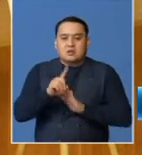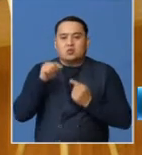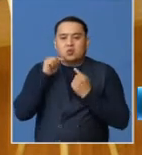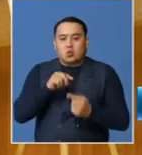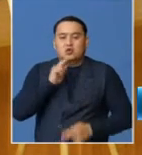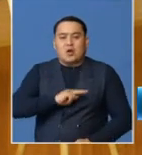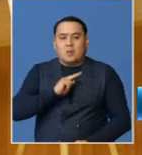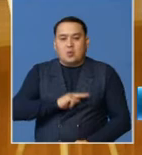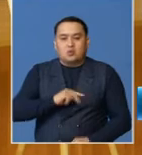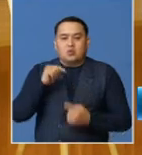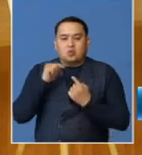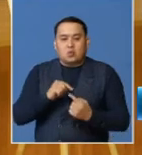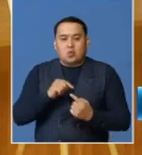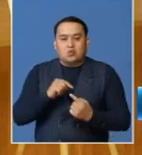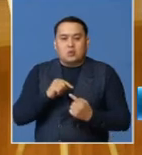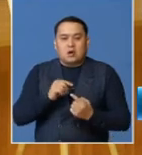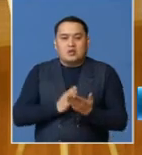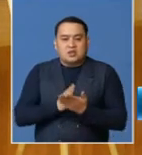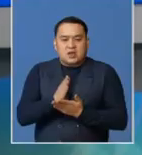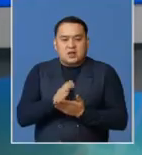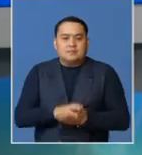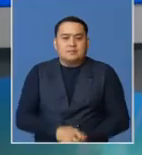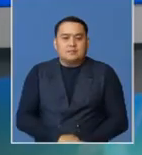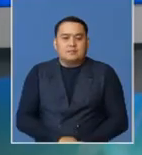конкретно работать уже в конкретных отраслях.